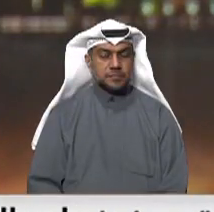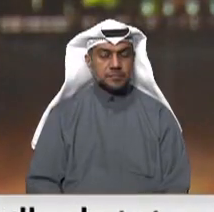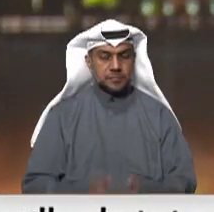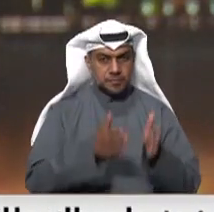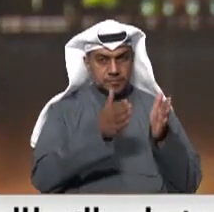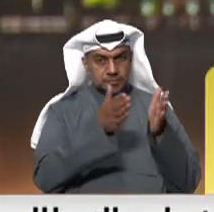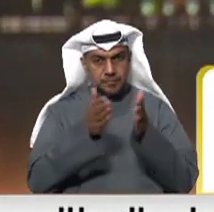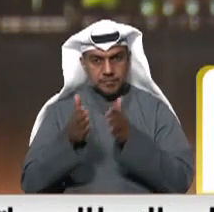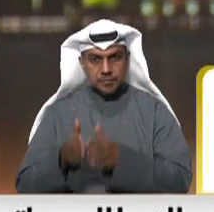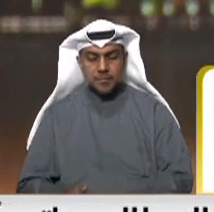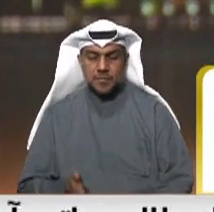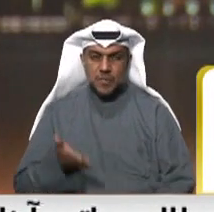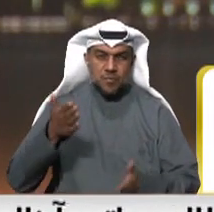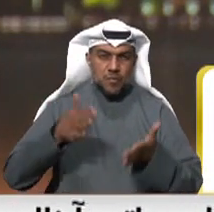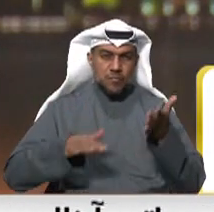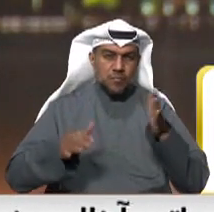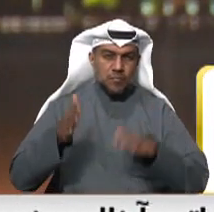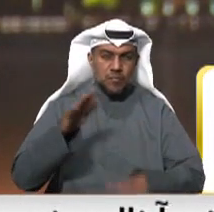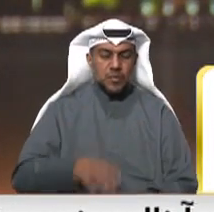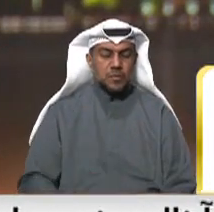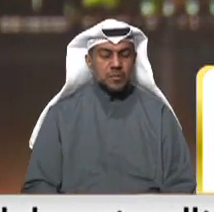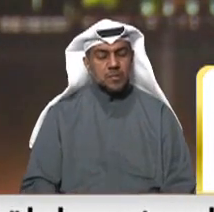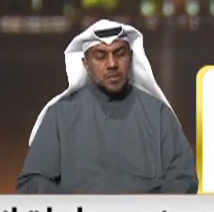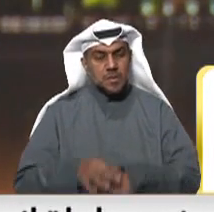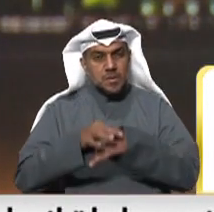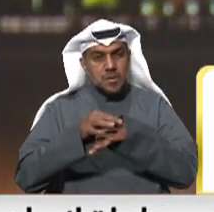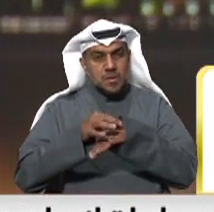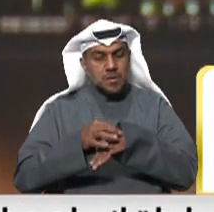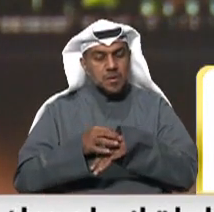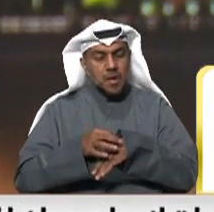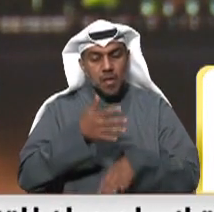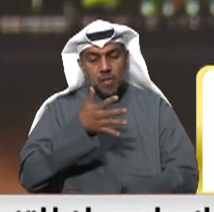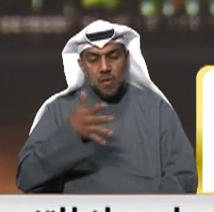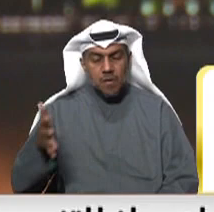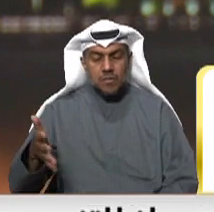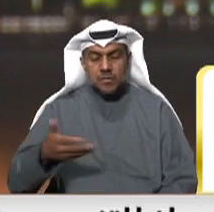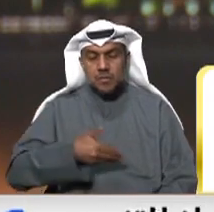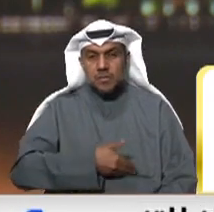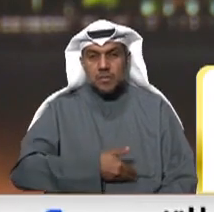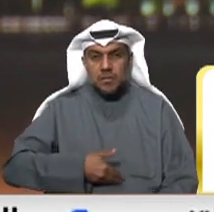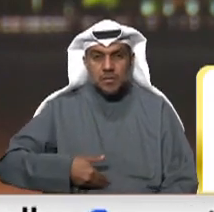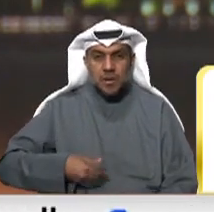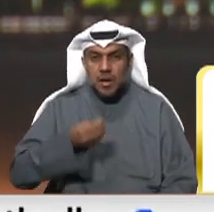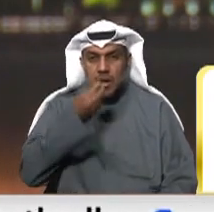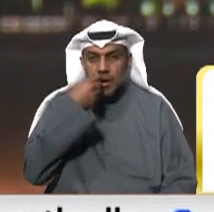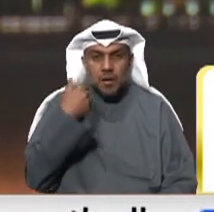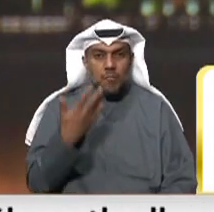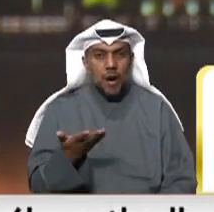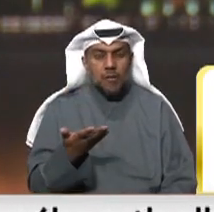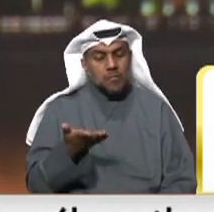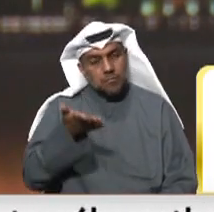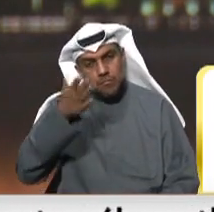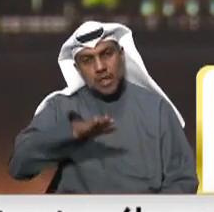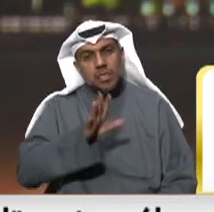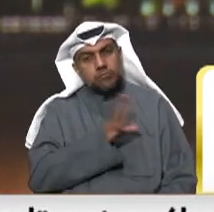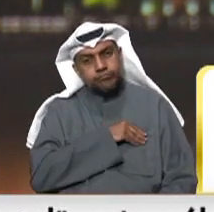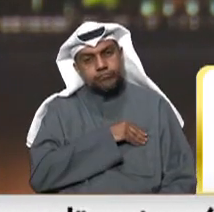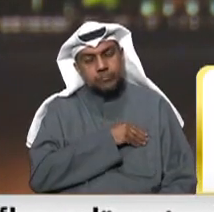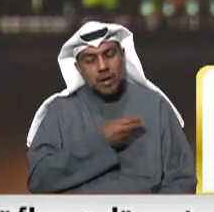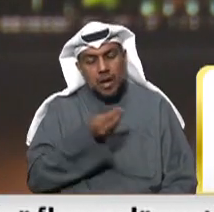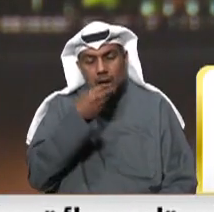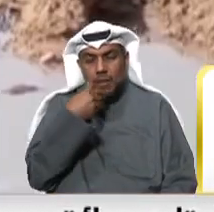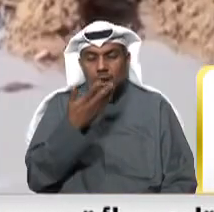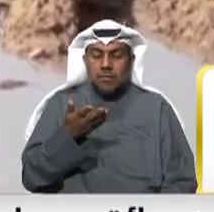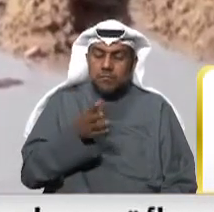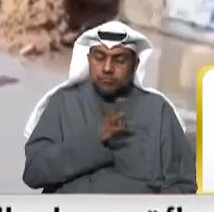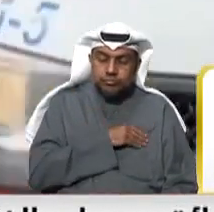استشهد رضيع بسبب سوء التغذية ونقص الرعاية الصحية بمستشفى كمال عدوان شمالي قطاع غزة،